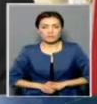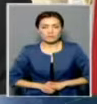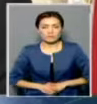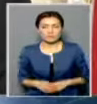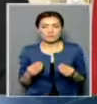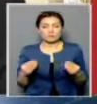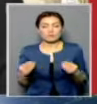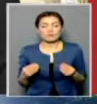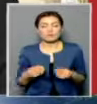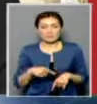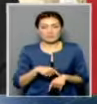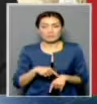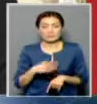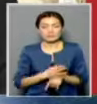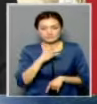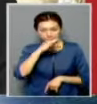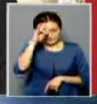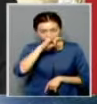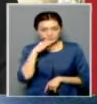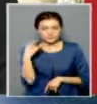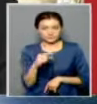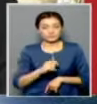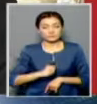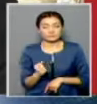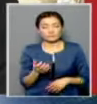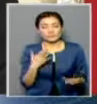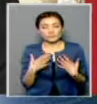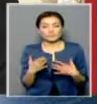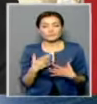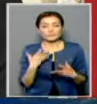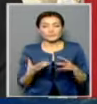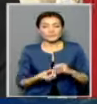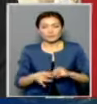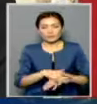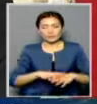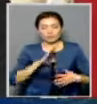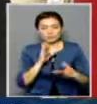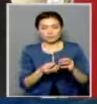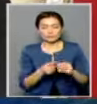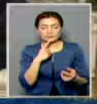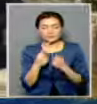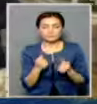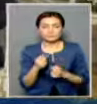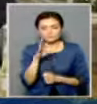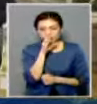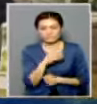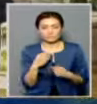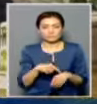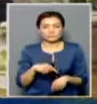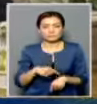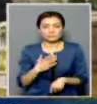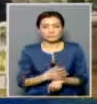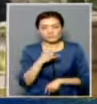Біз үшін бұл үлкен мәртебе. Қазақстан мен Ресей арасындағы достық байланыстар аясында сіздің еліңізбен ықпалдастықты нығайту мүмкіндігін жоғары